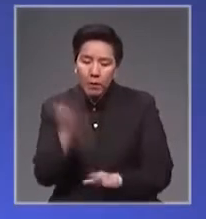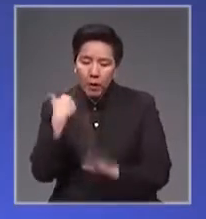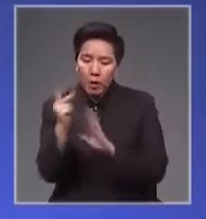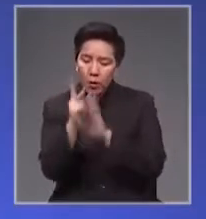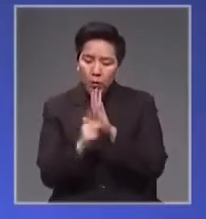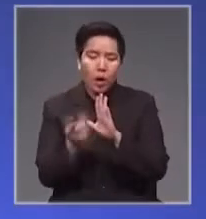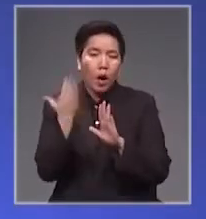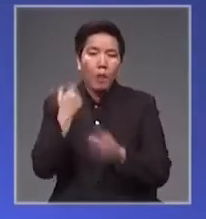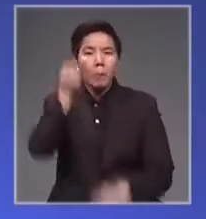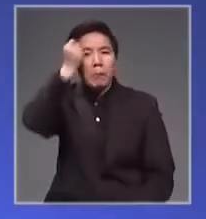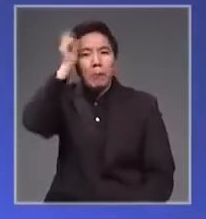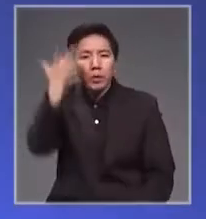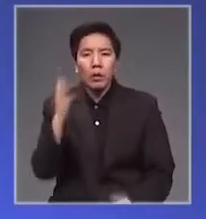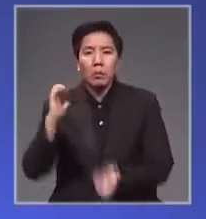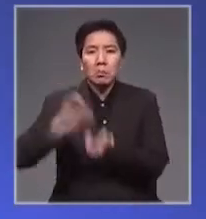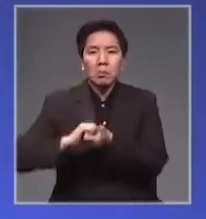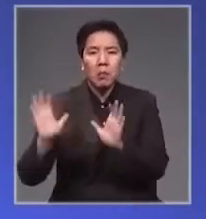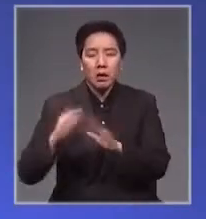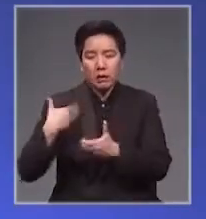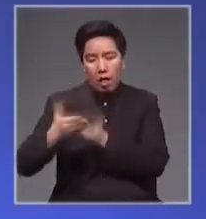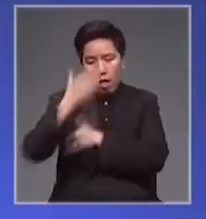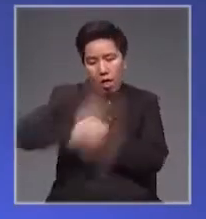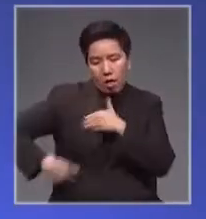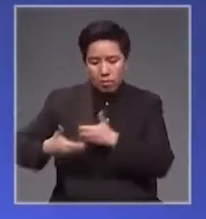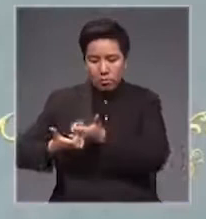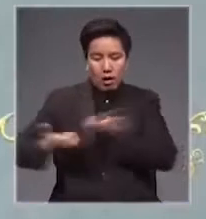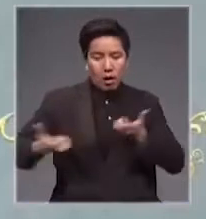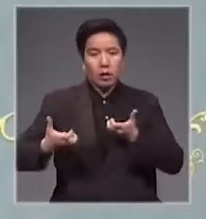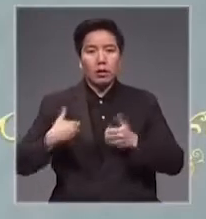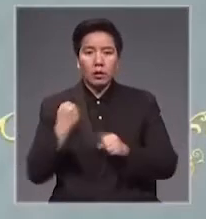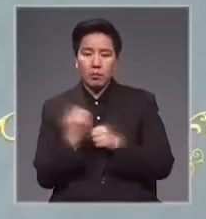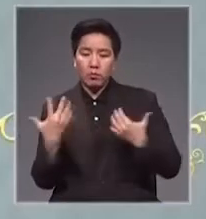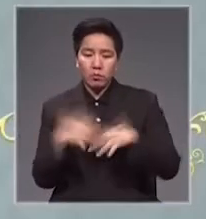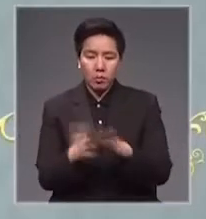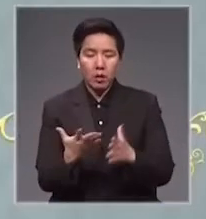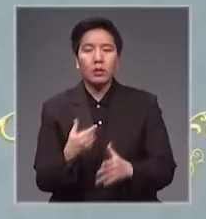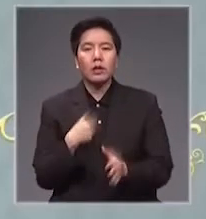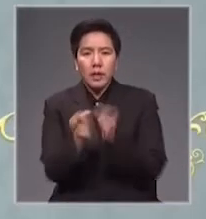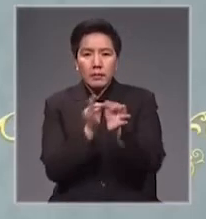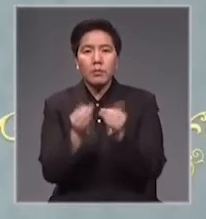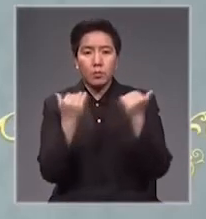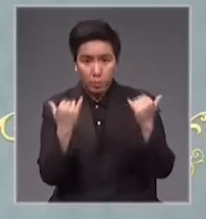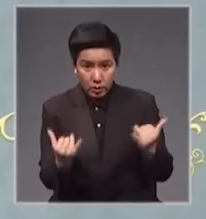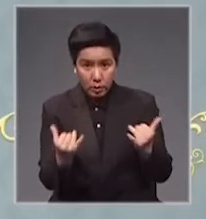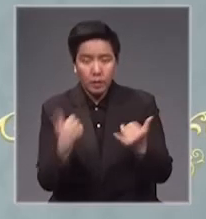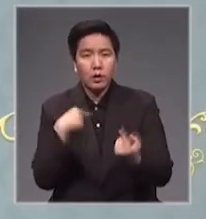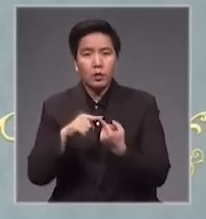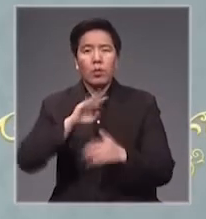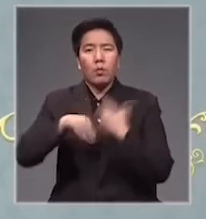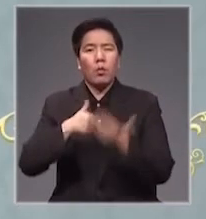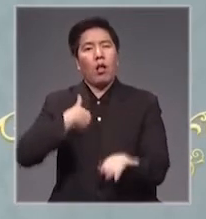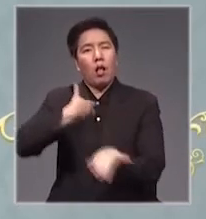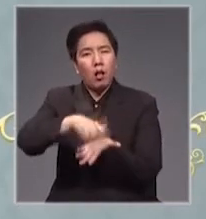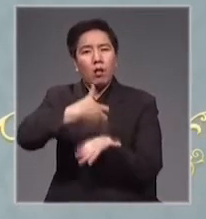ใจไม่รวมมือแยกคิดแยกทำไม่บูรณาการก็ผมอยากจะขอทำความเข้าใจวันนี้ด้วยนะครับ ที่ผมพูดทั้งหมดนั้นไม่ใช่เ